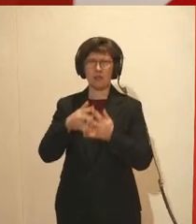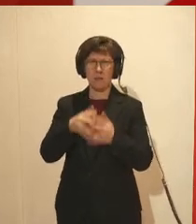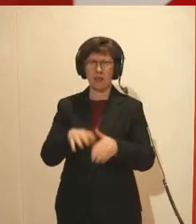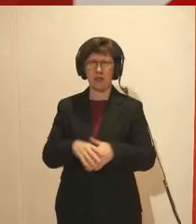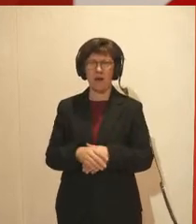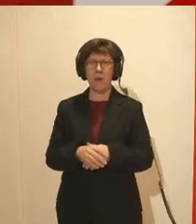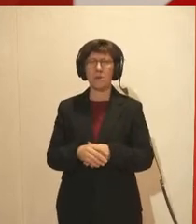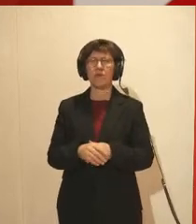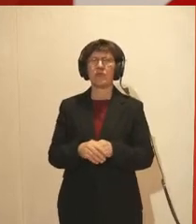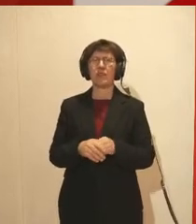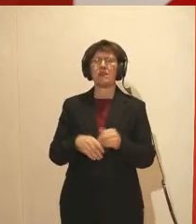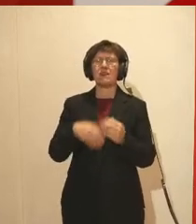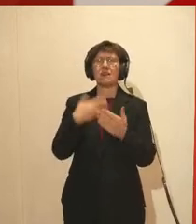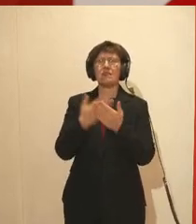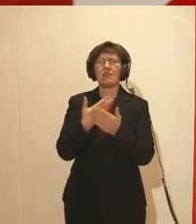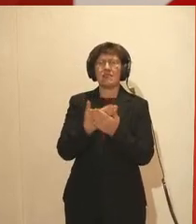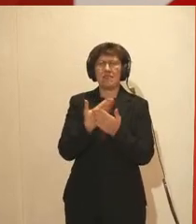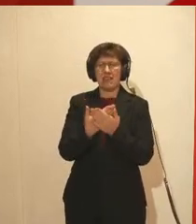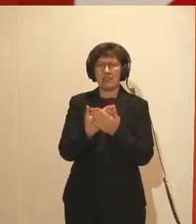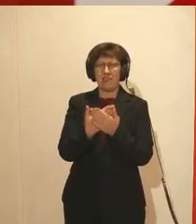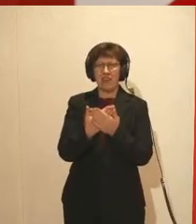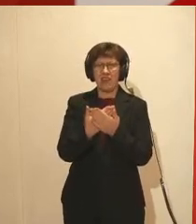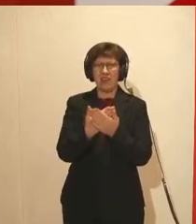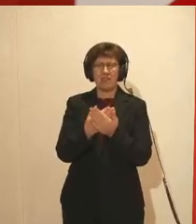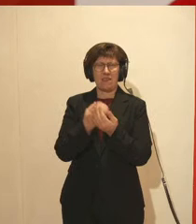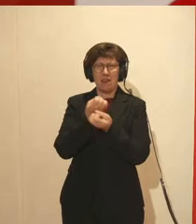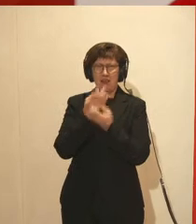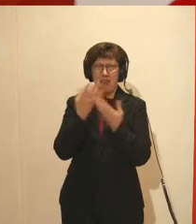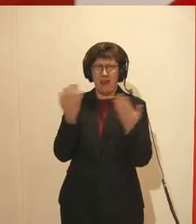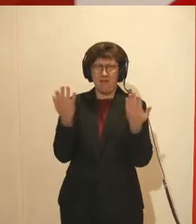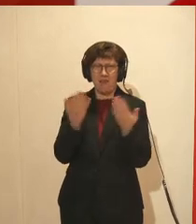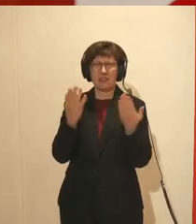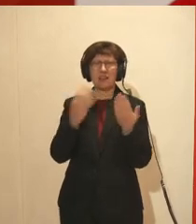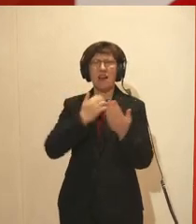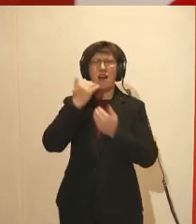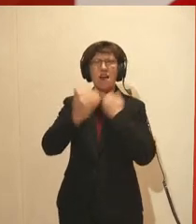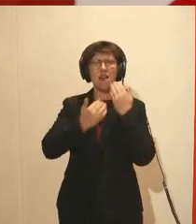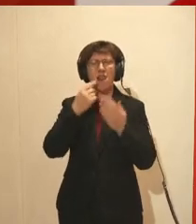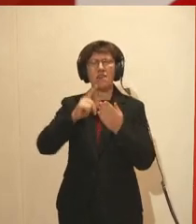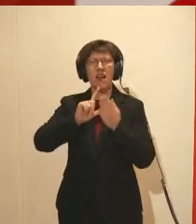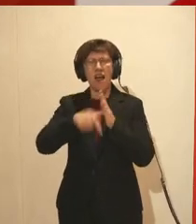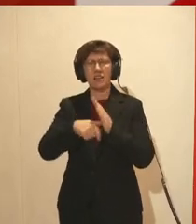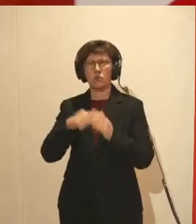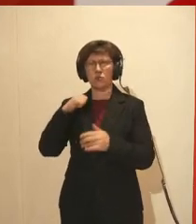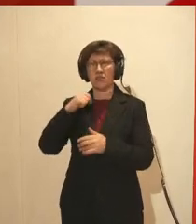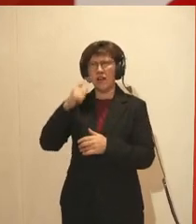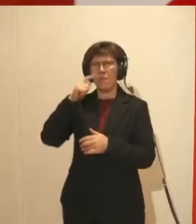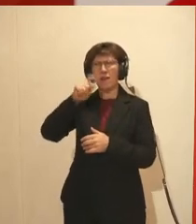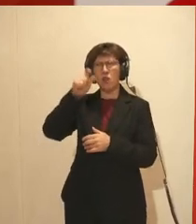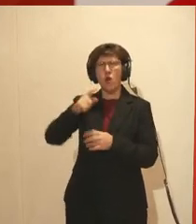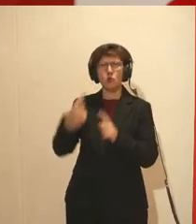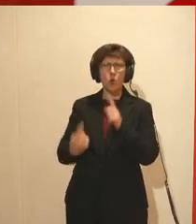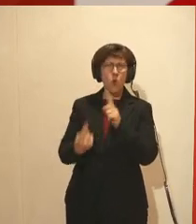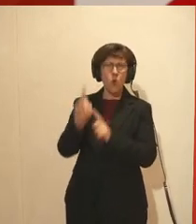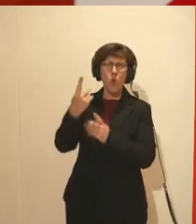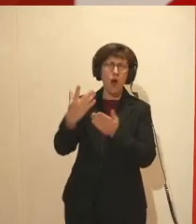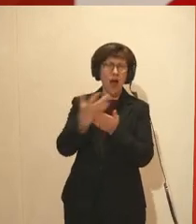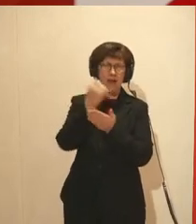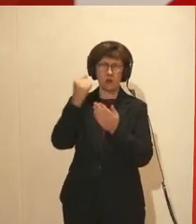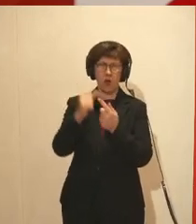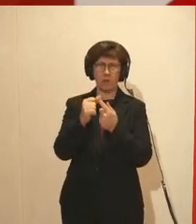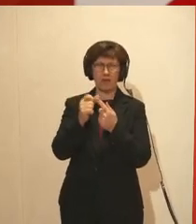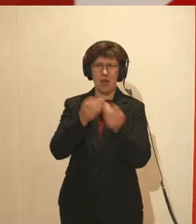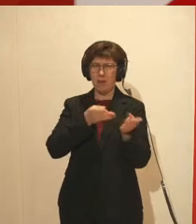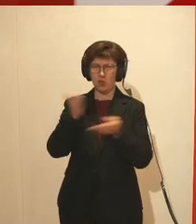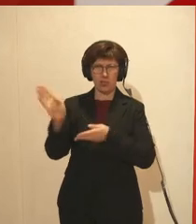deshalb finde ich ist ganz klar die reden immer über leistungsträger meine leute mit hohem einkommen und da ist